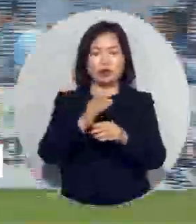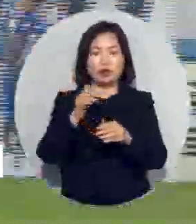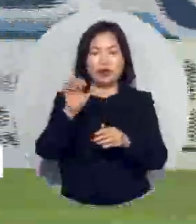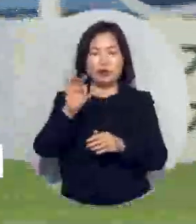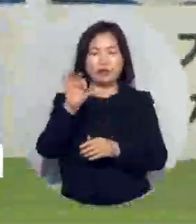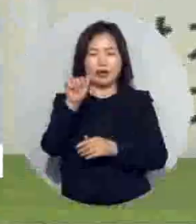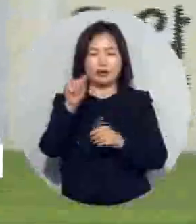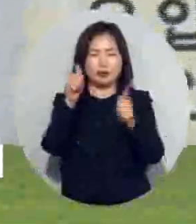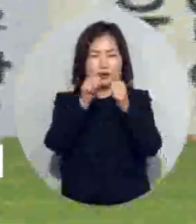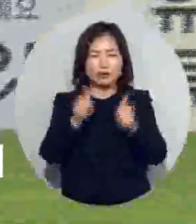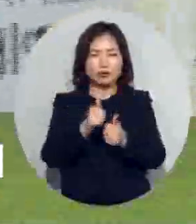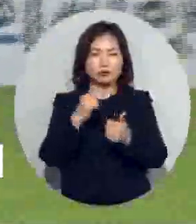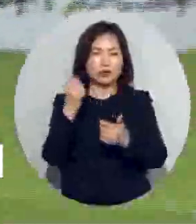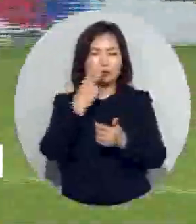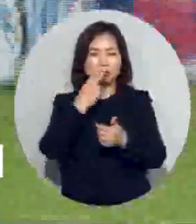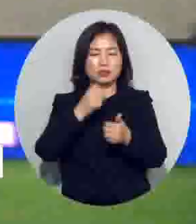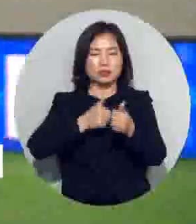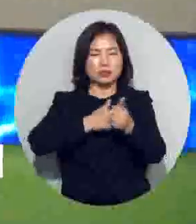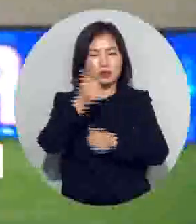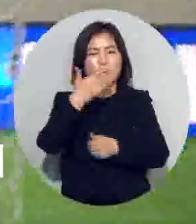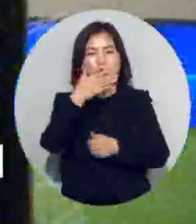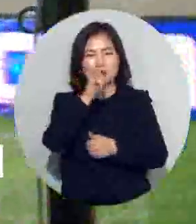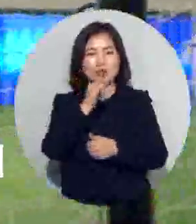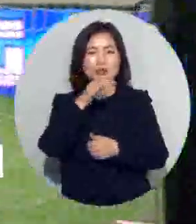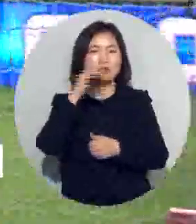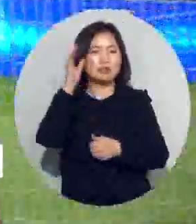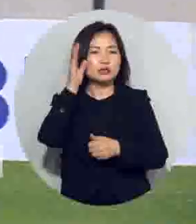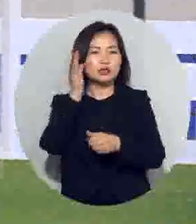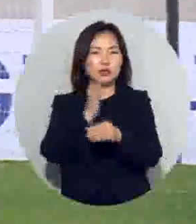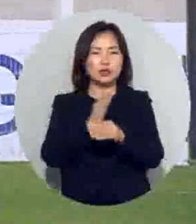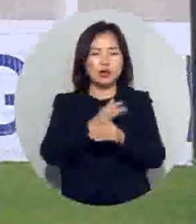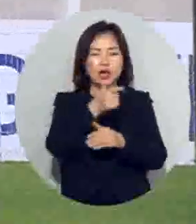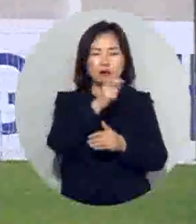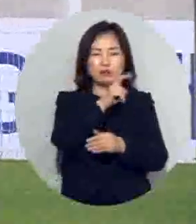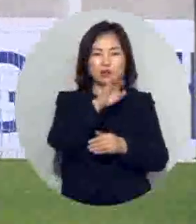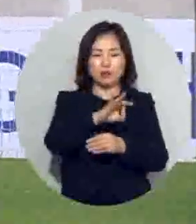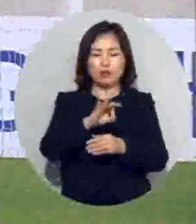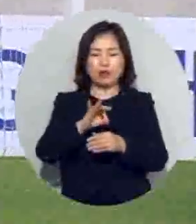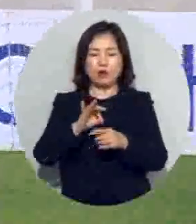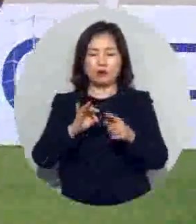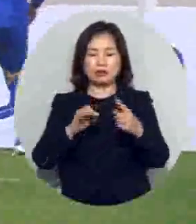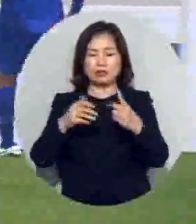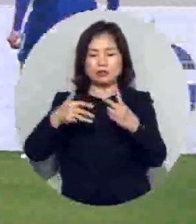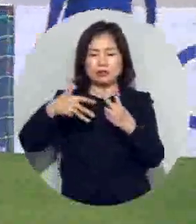우승을 차지할지 주목됩니다. 광양 원정 1차전에 이어 FA컵